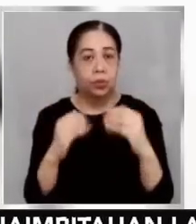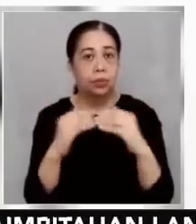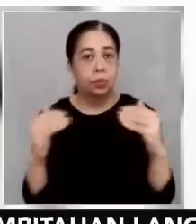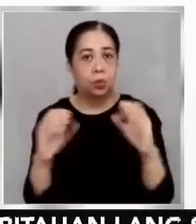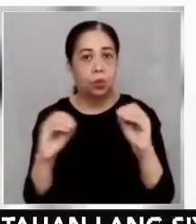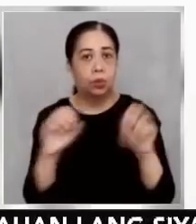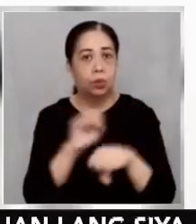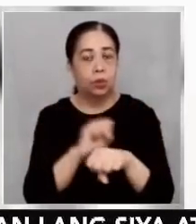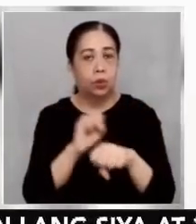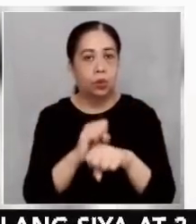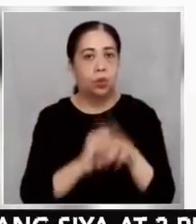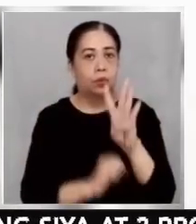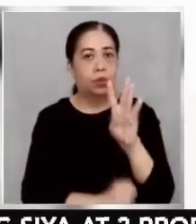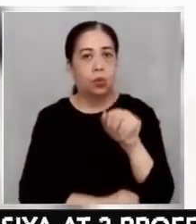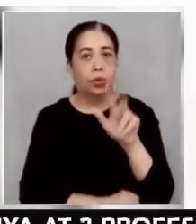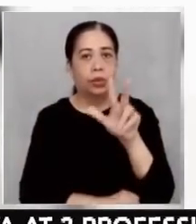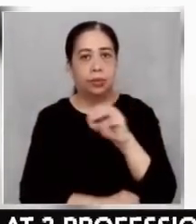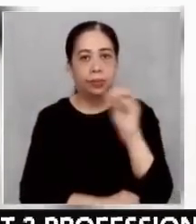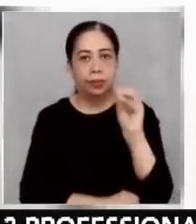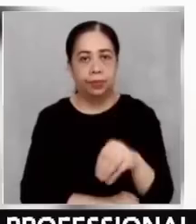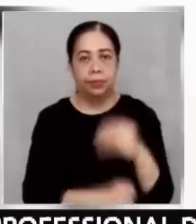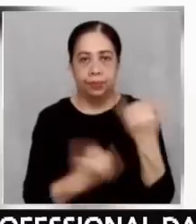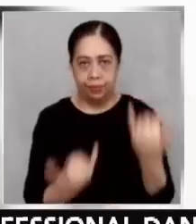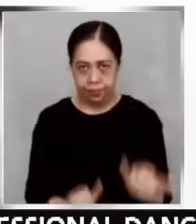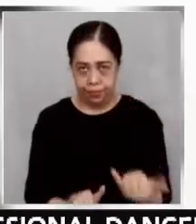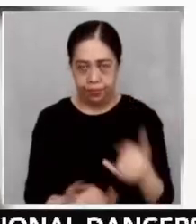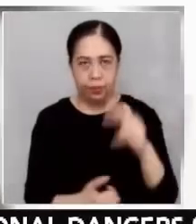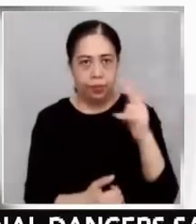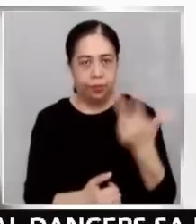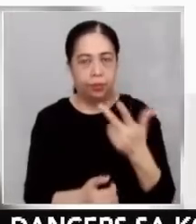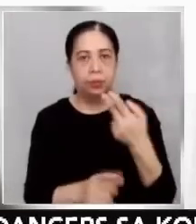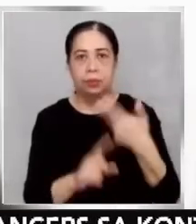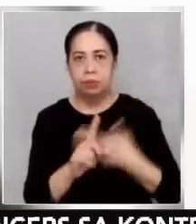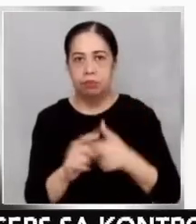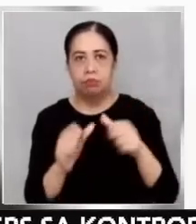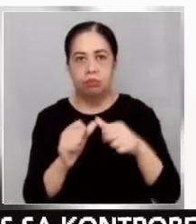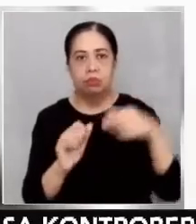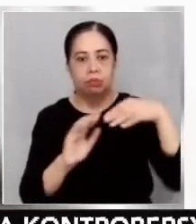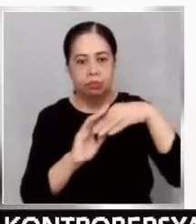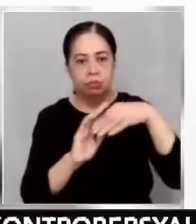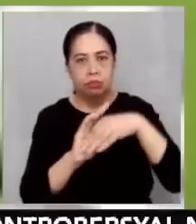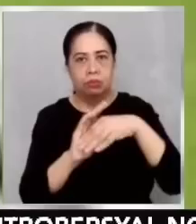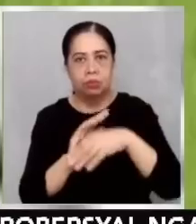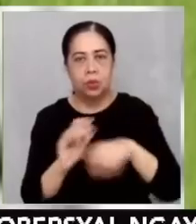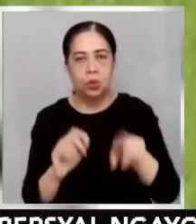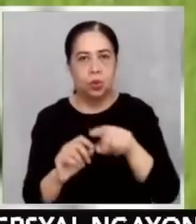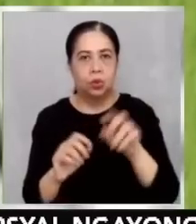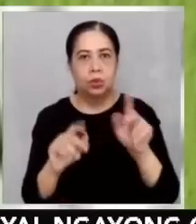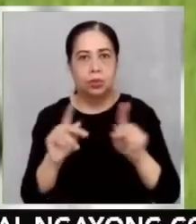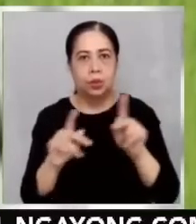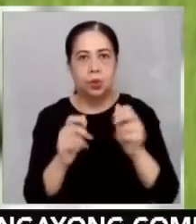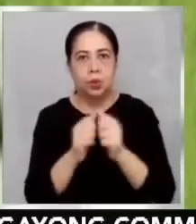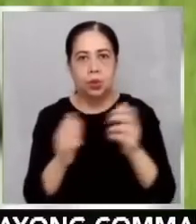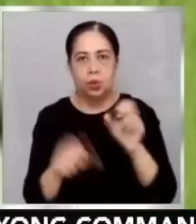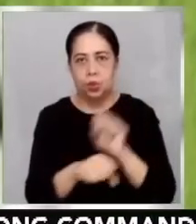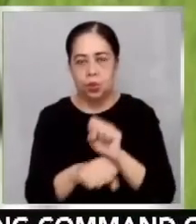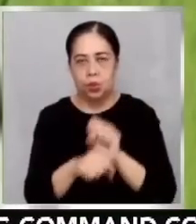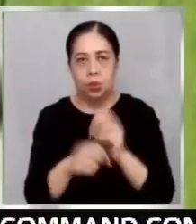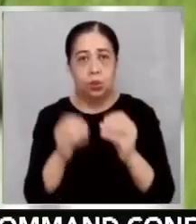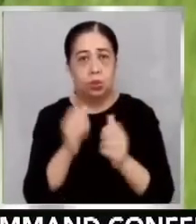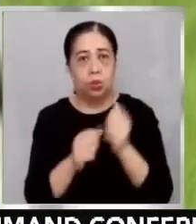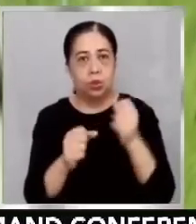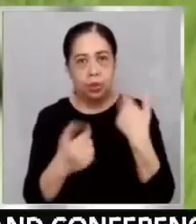nasa 4.3% na lang. Ikatlong sunod na buwan na yan ang pagbaba ng unemployment ngayong taon. Pinakamaraming nagkatrabaho